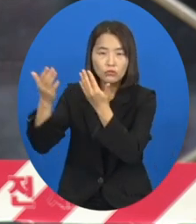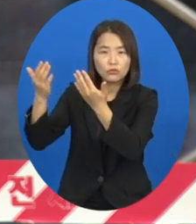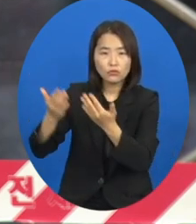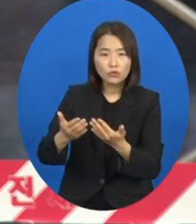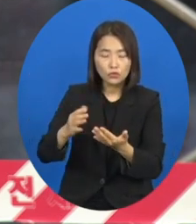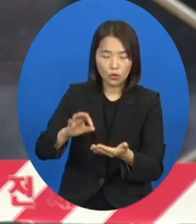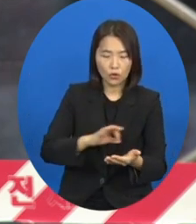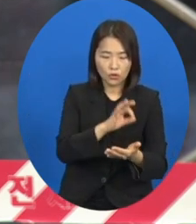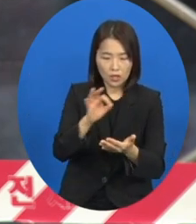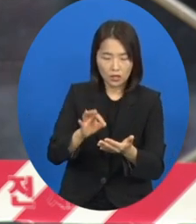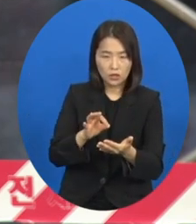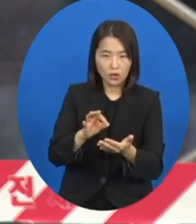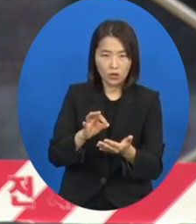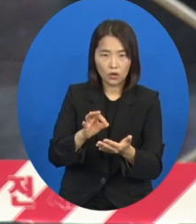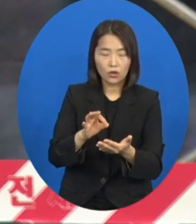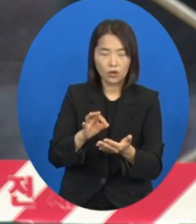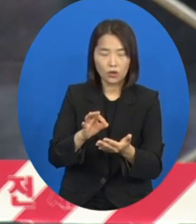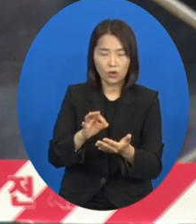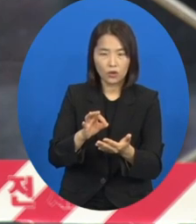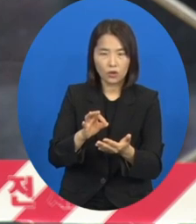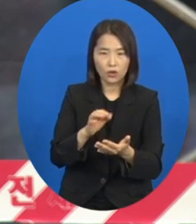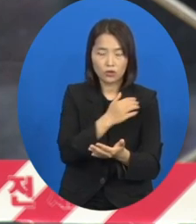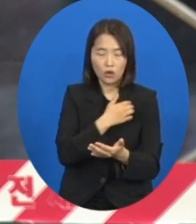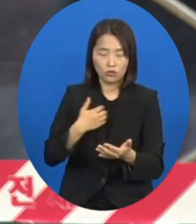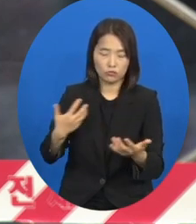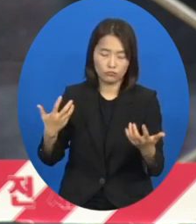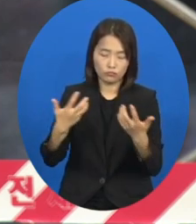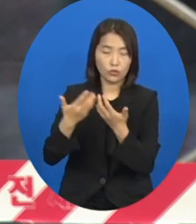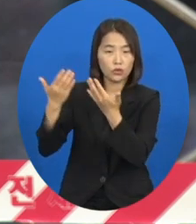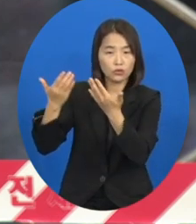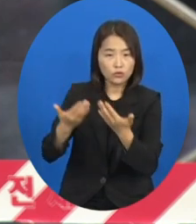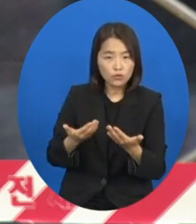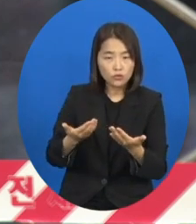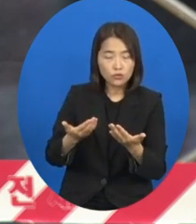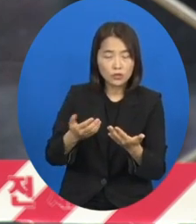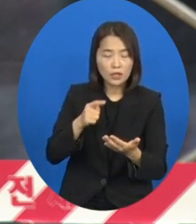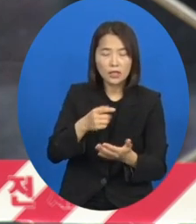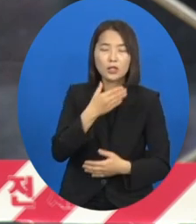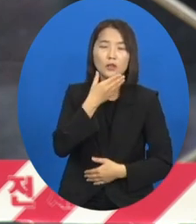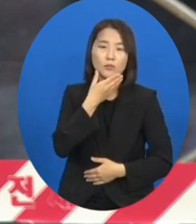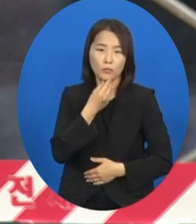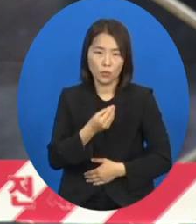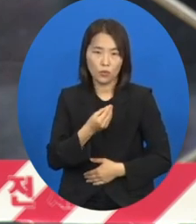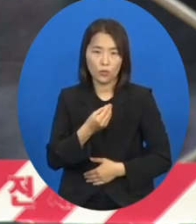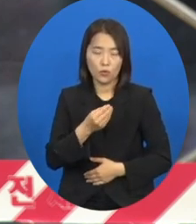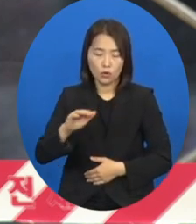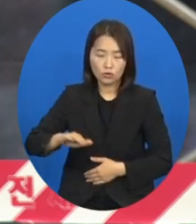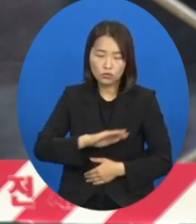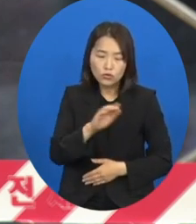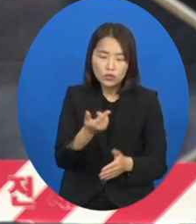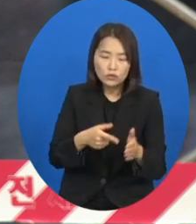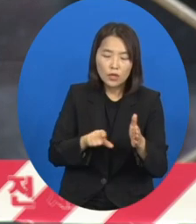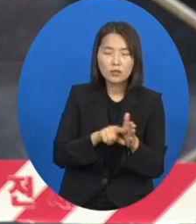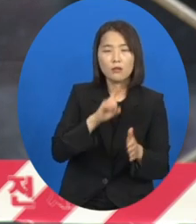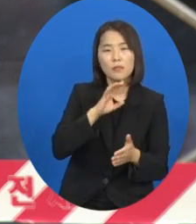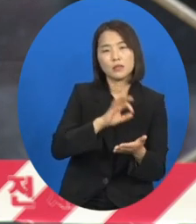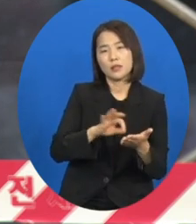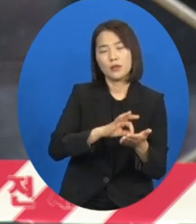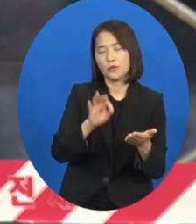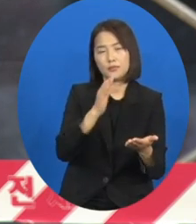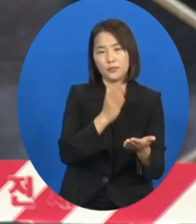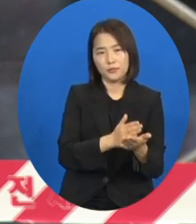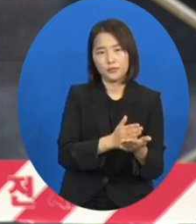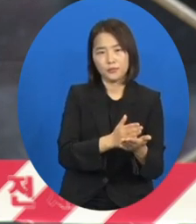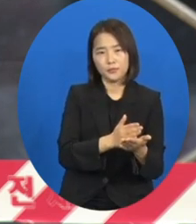재정적인 여유도 더 풍성히 채워주시는데 하나님이 채워주신 이 복을 우리를 위해서 사용하지 맙시다.